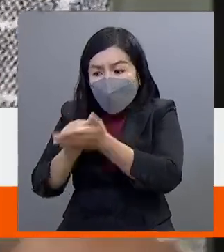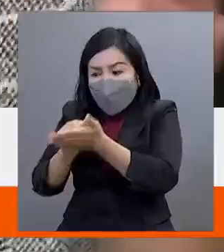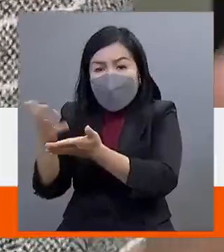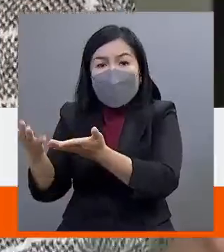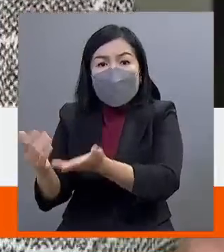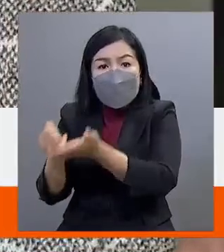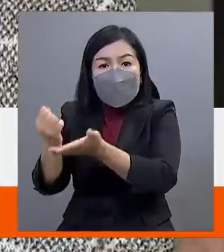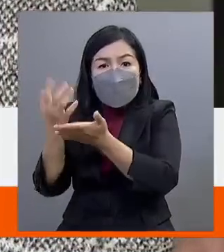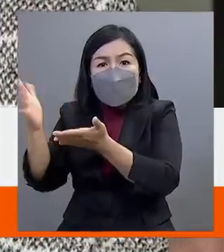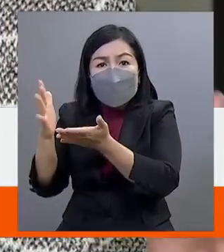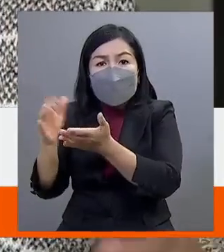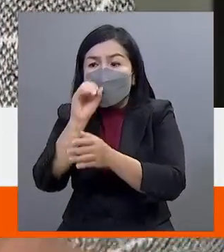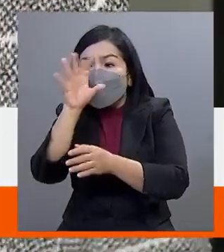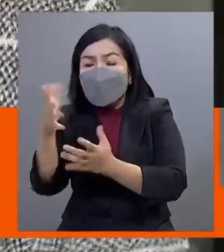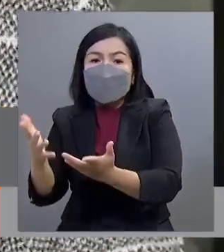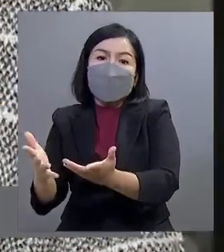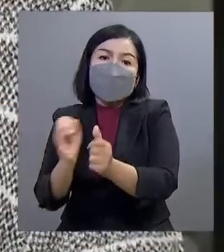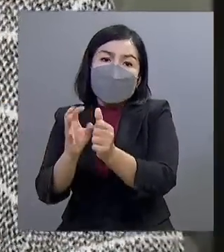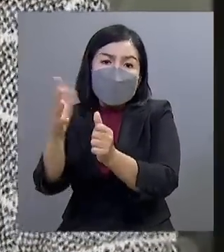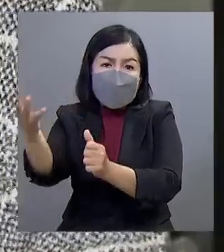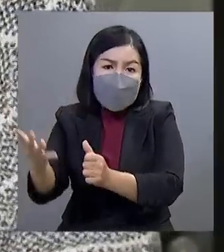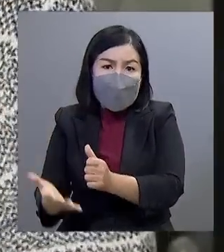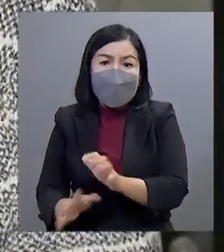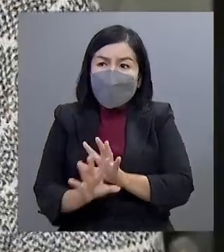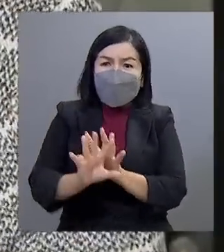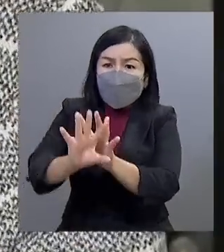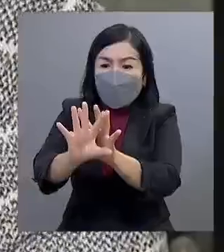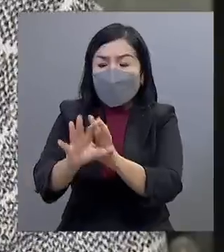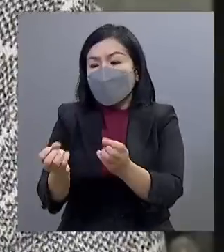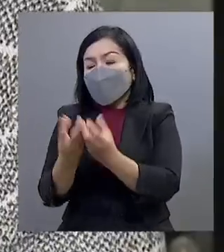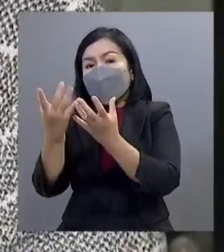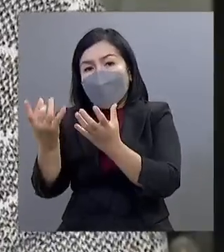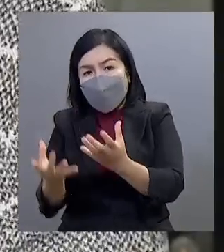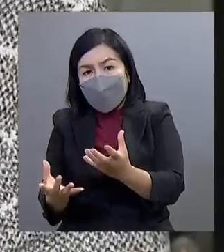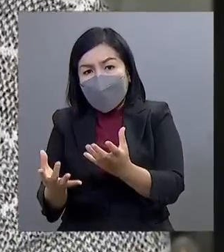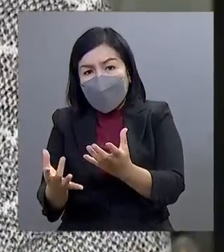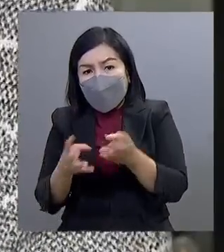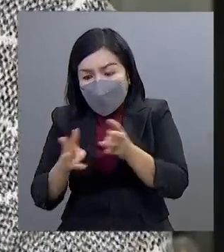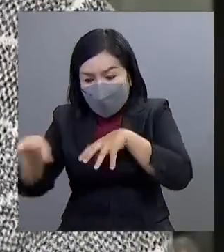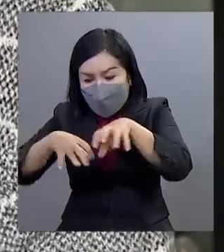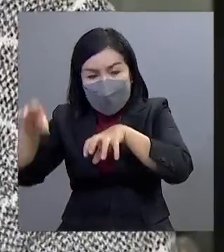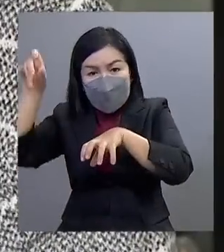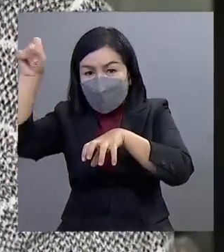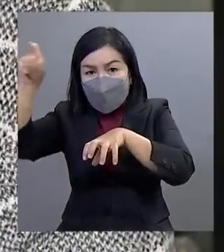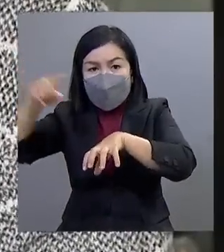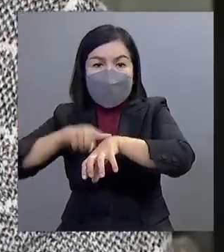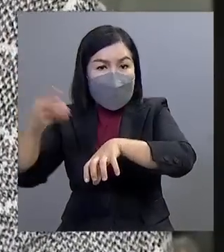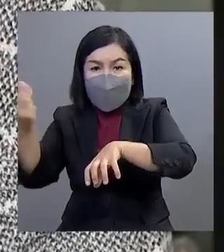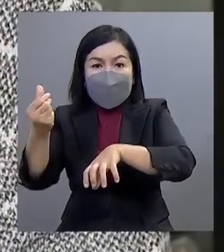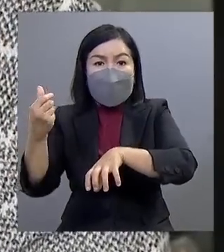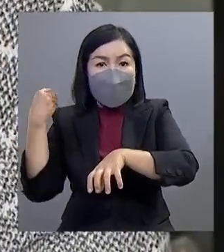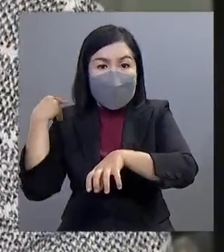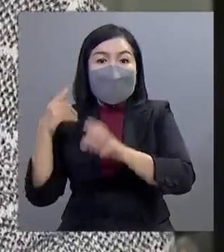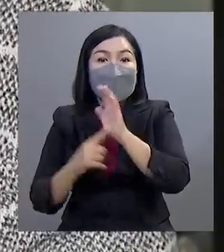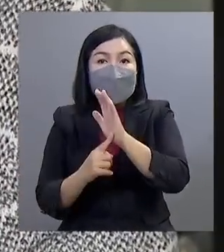ทางและปลายทางแล้วเกิดเหตุการณ์อะไรเนี่ยเขาควรที่จะรีบดำเนินการให้ได้เร็วที่สุดอย่างเช่น